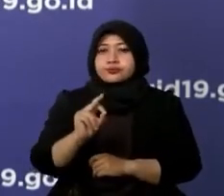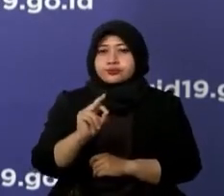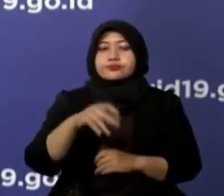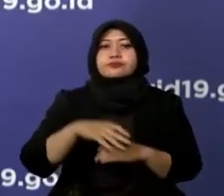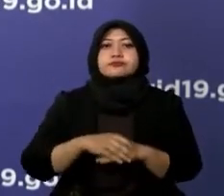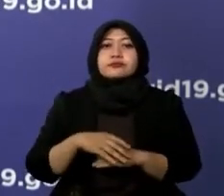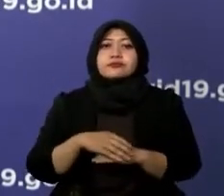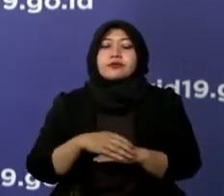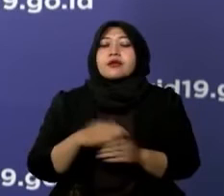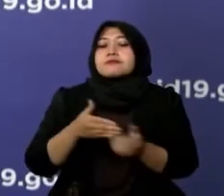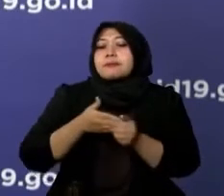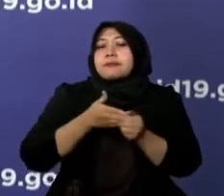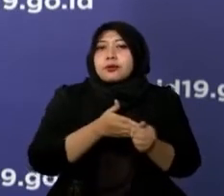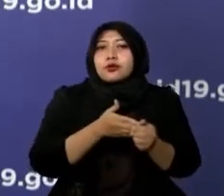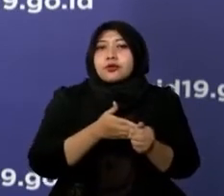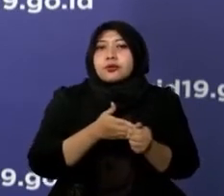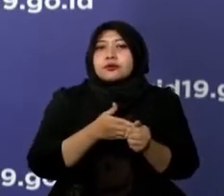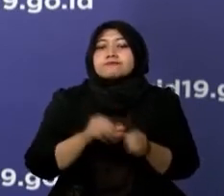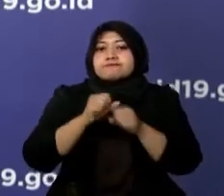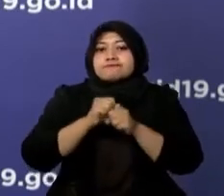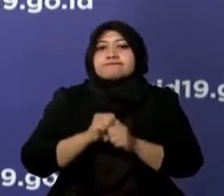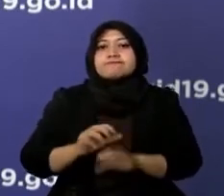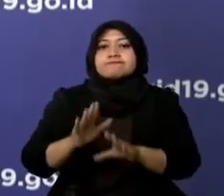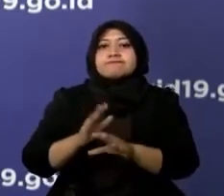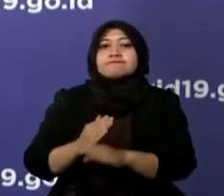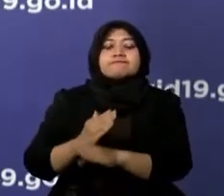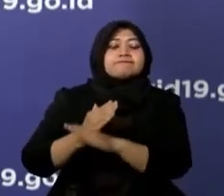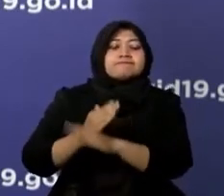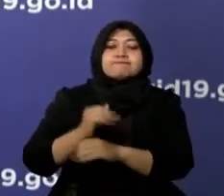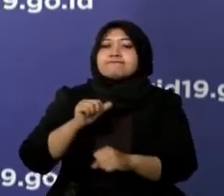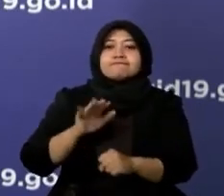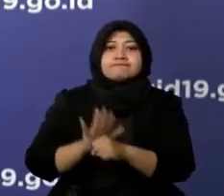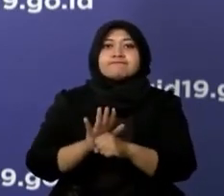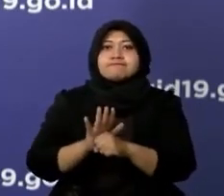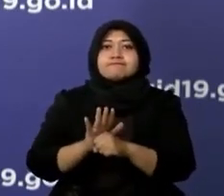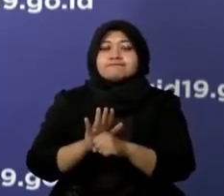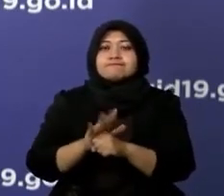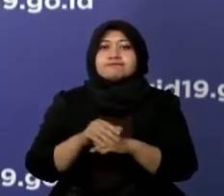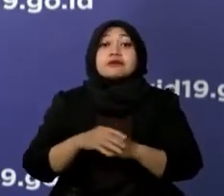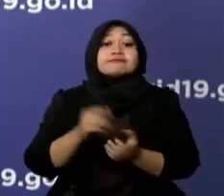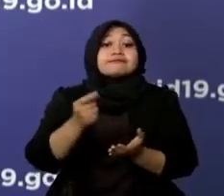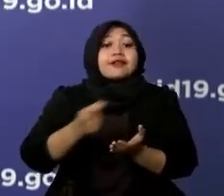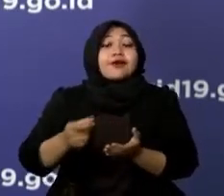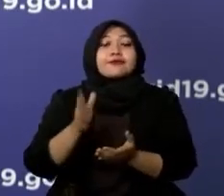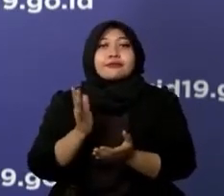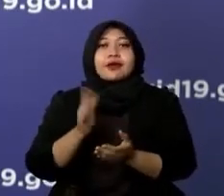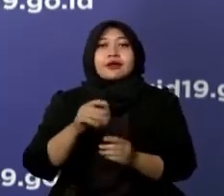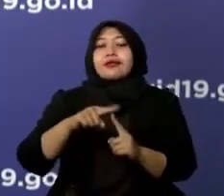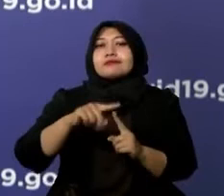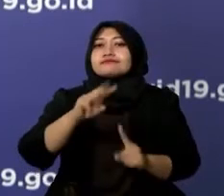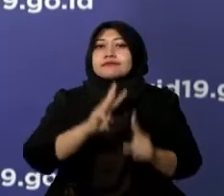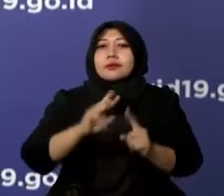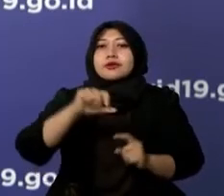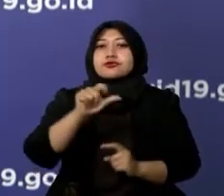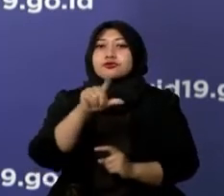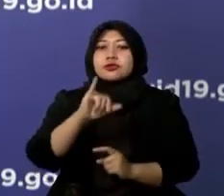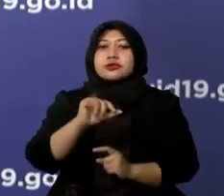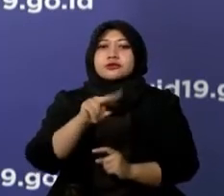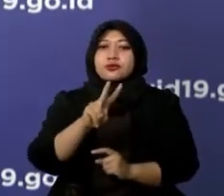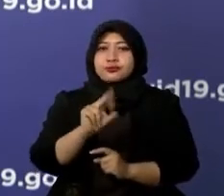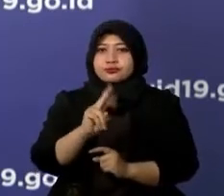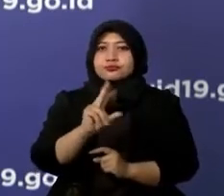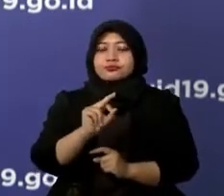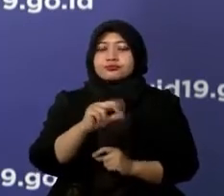HK.01.07-Menkes/413-2020 tentang pedoman, pencegahan, dan pengendalian COVID-19 yang telah ditandatangani pada 13 Juli